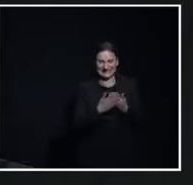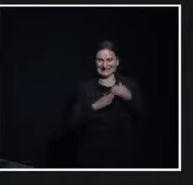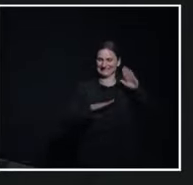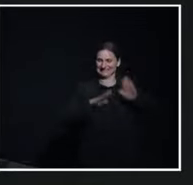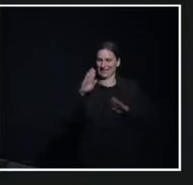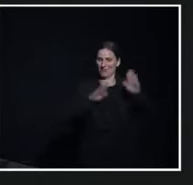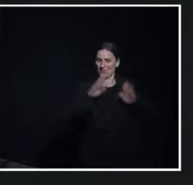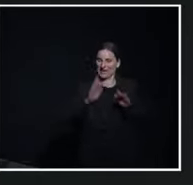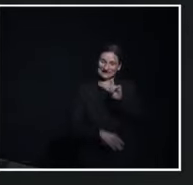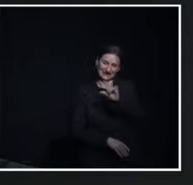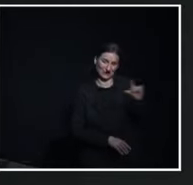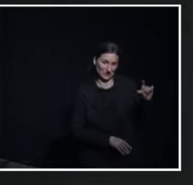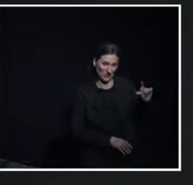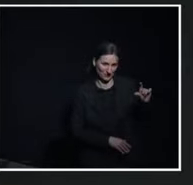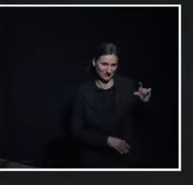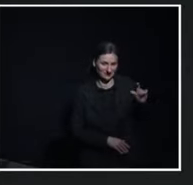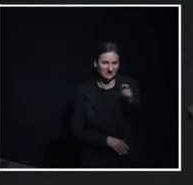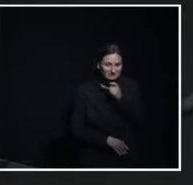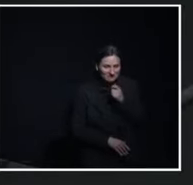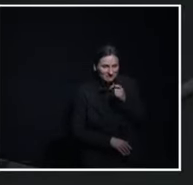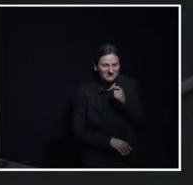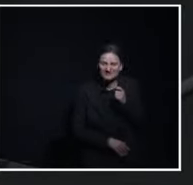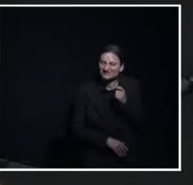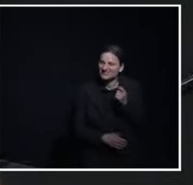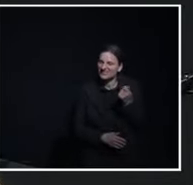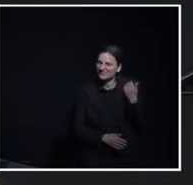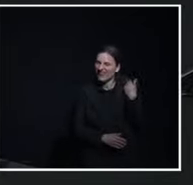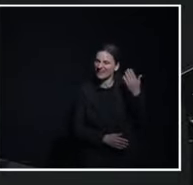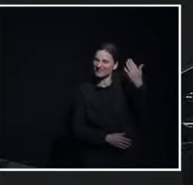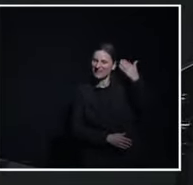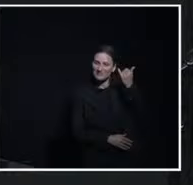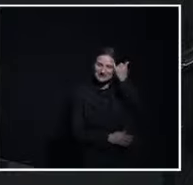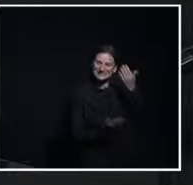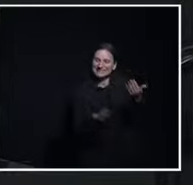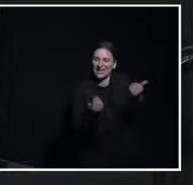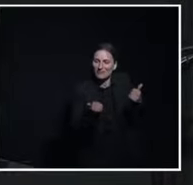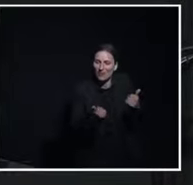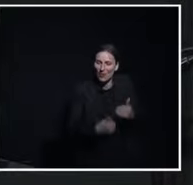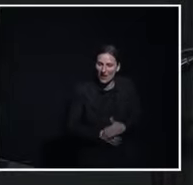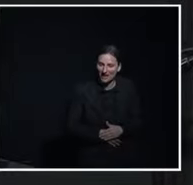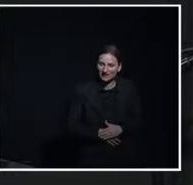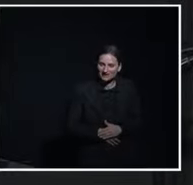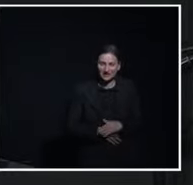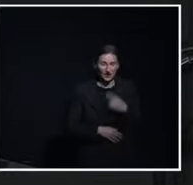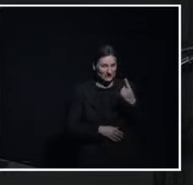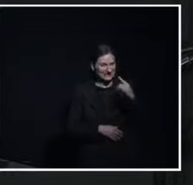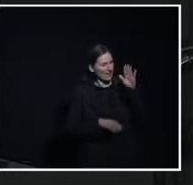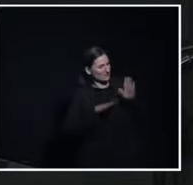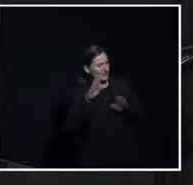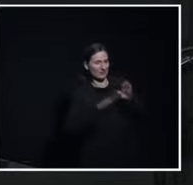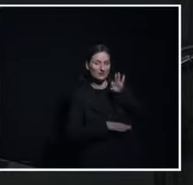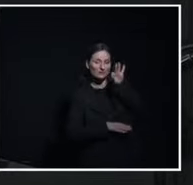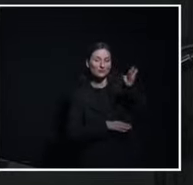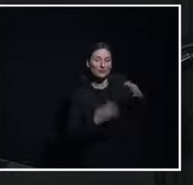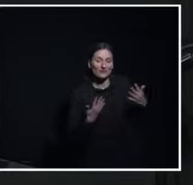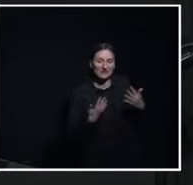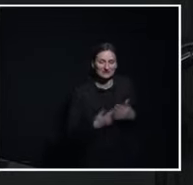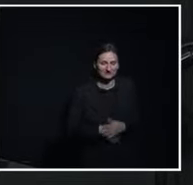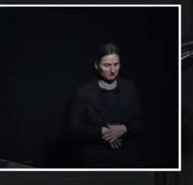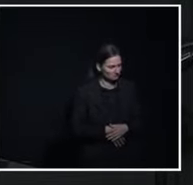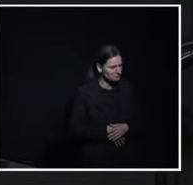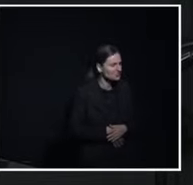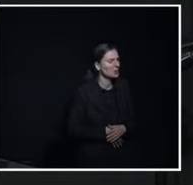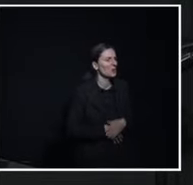Demokratie-Song. Wie ist es damals gelaufen? Wie ist die Idee auch entstanden? Was gibt dir selber auch die Demokratie?